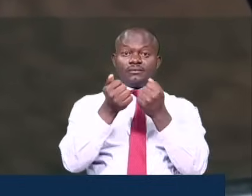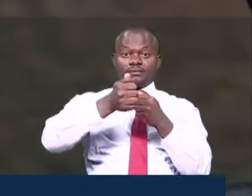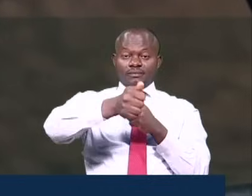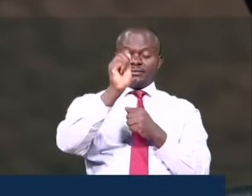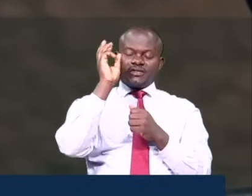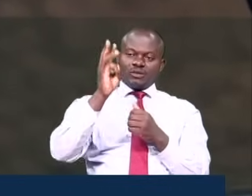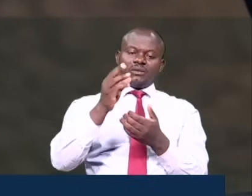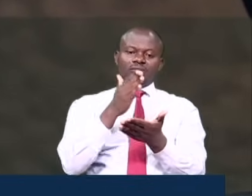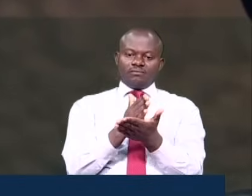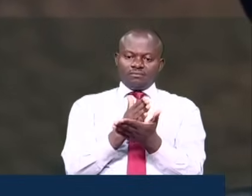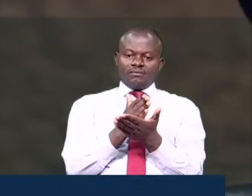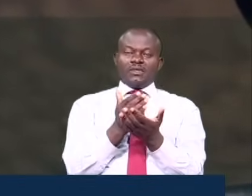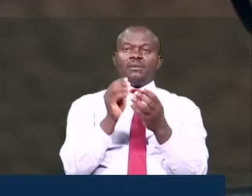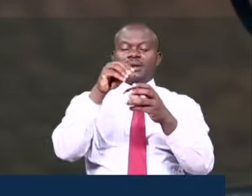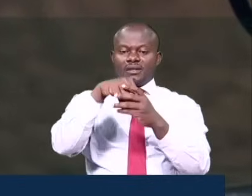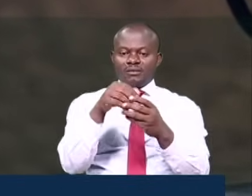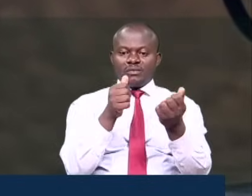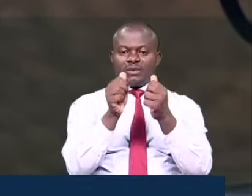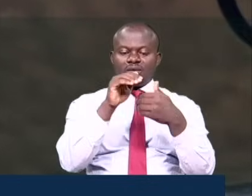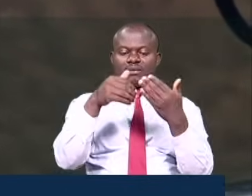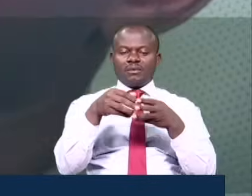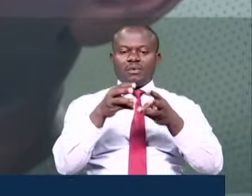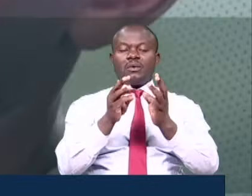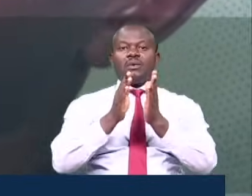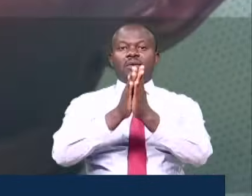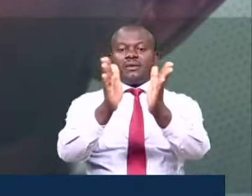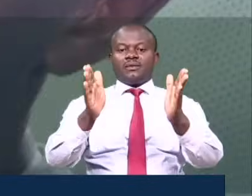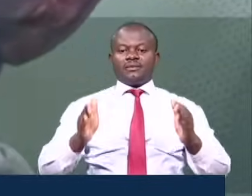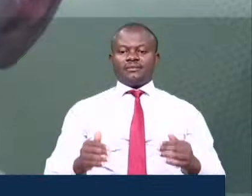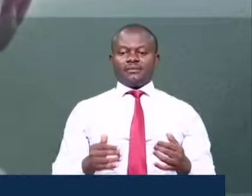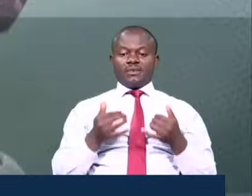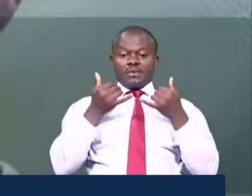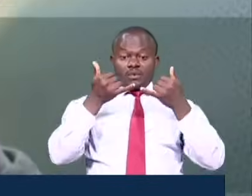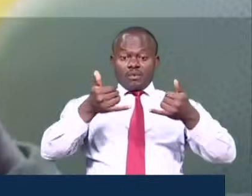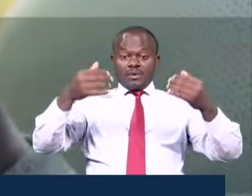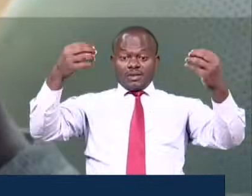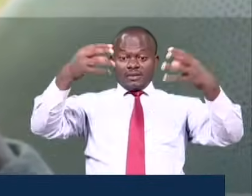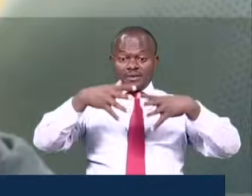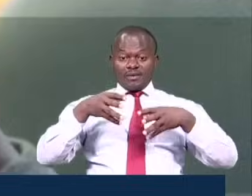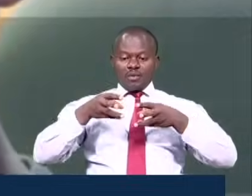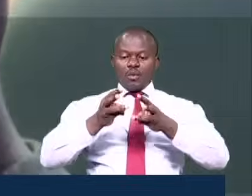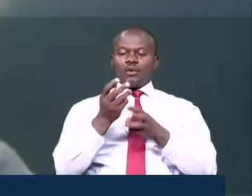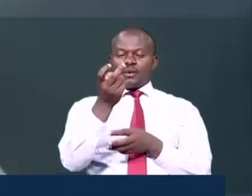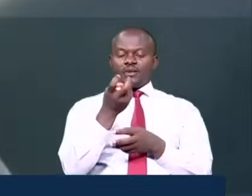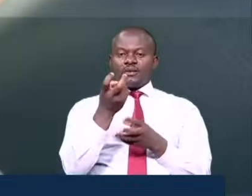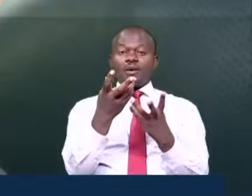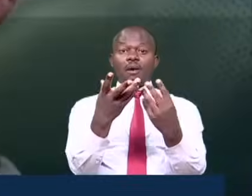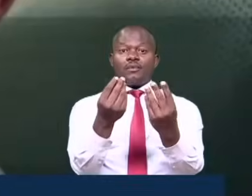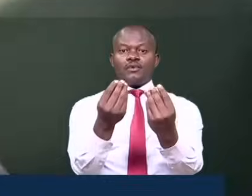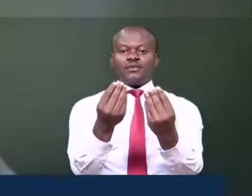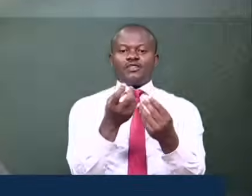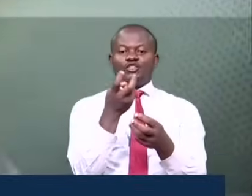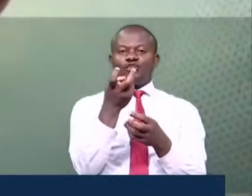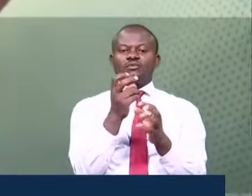bazaziparika bakagana izi modoka zitwara abantu mu buryo bwa rusange kigaragara hari uburyo abantu bagendamo bworoshye transport ikajya